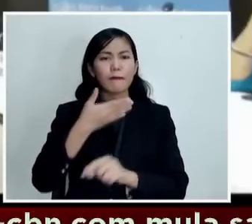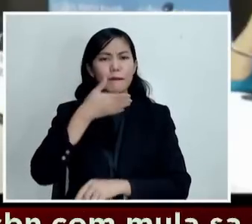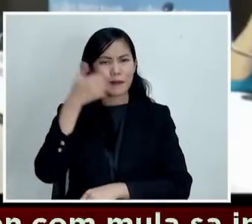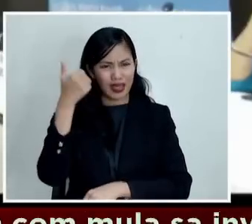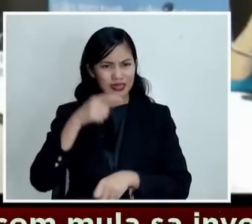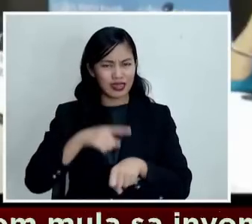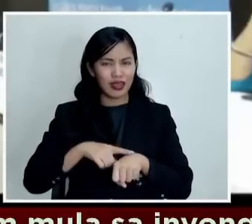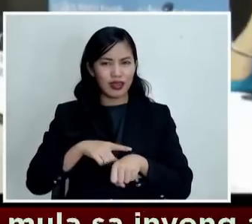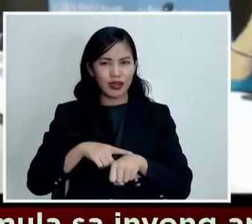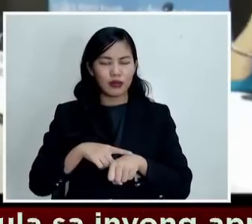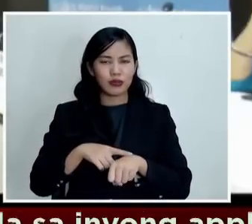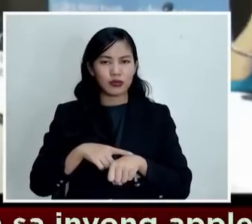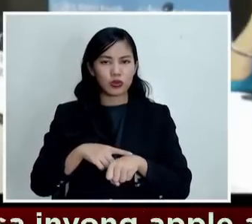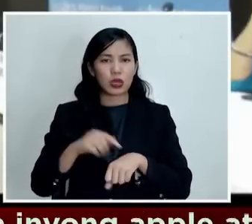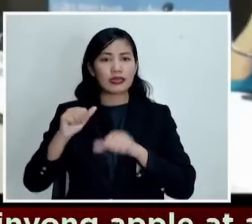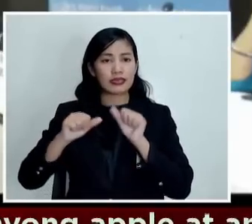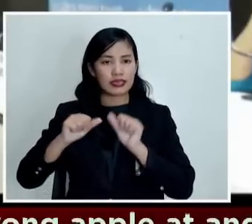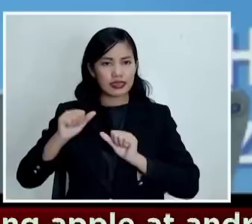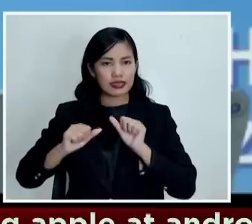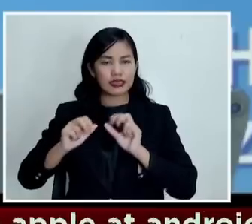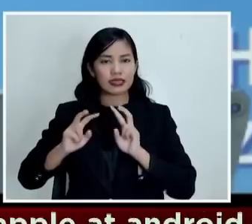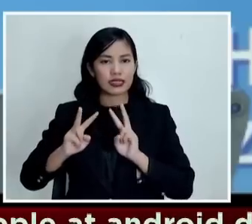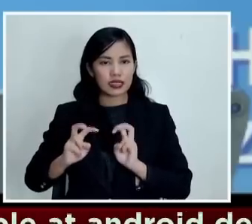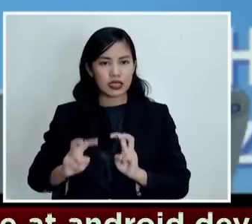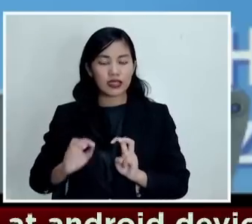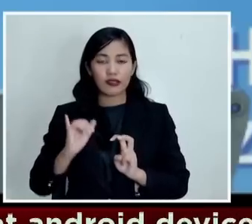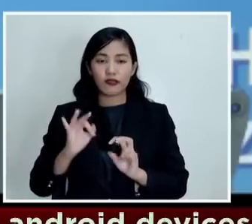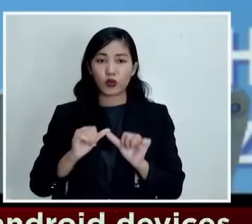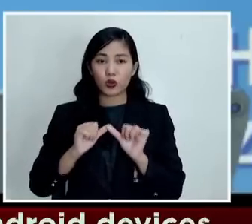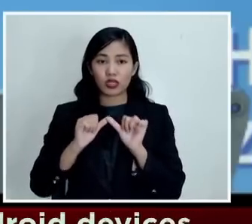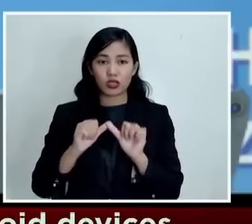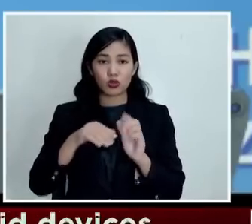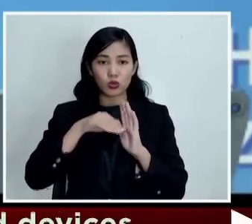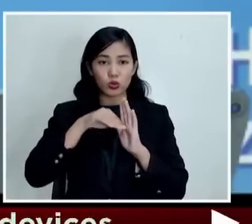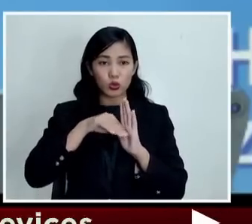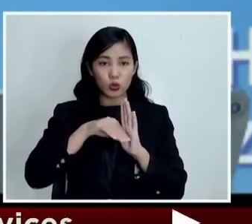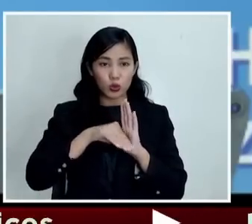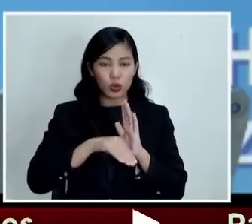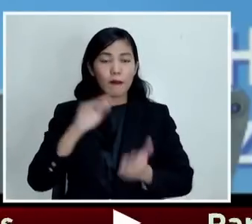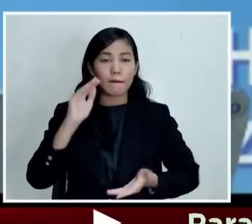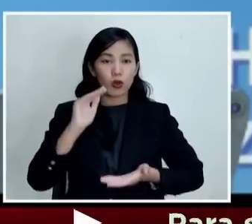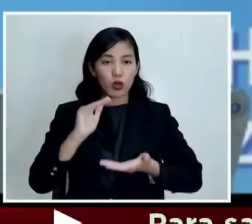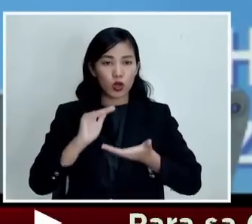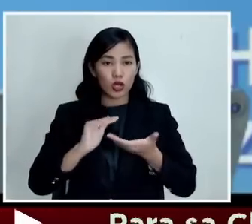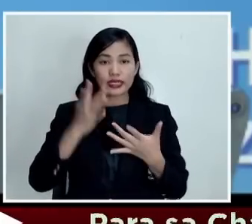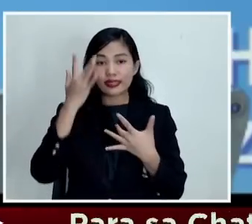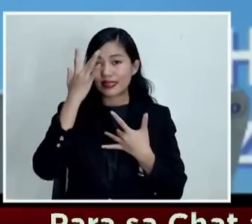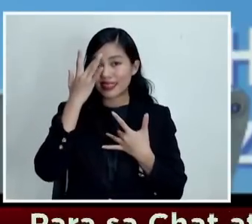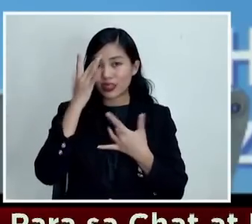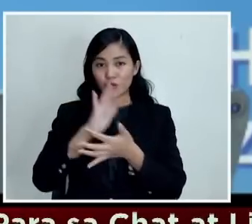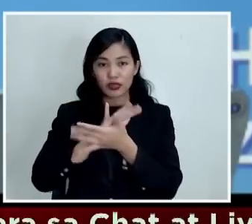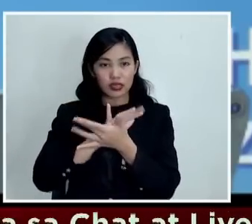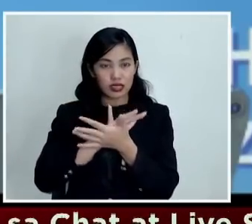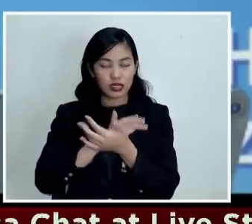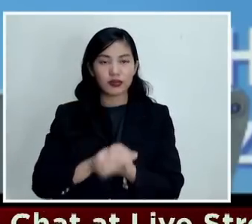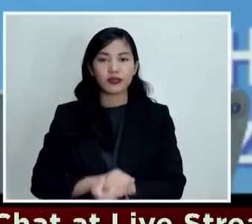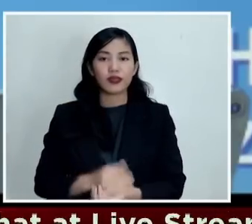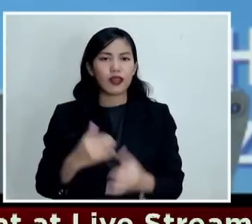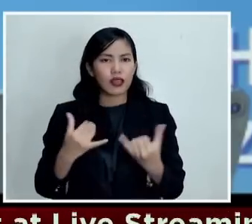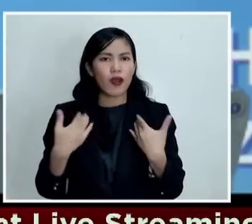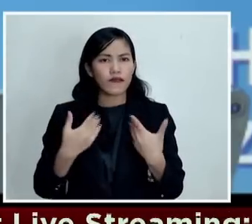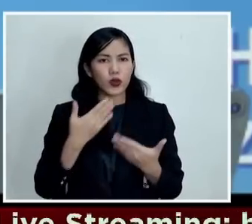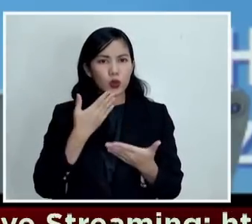nga i-assess natin, no, kung talaga ang patuloy ng bumababa ang kaso ng COVID-19. Sa ngayon, maganda yung indicator set, no?